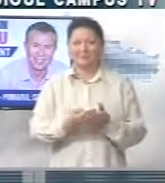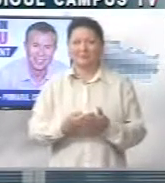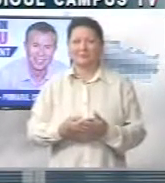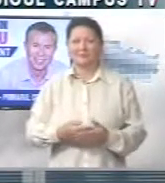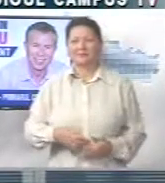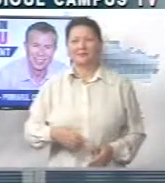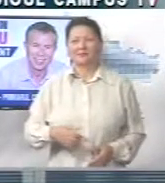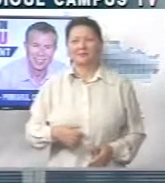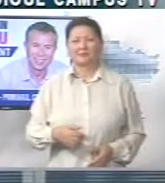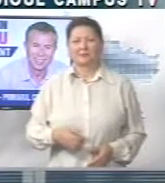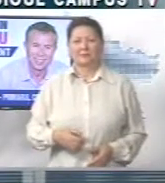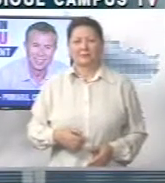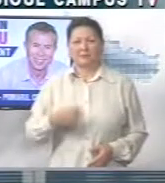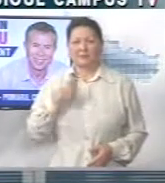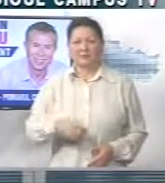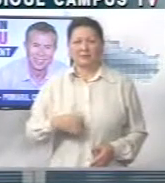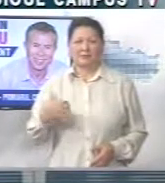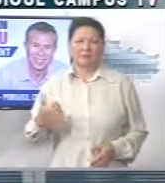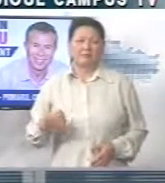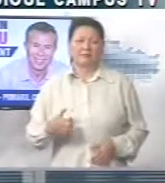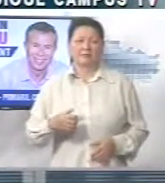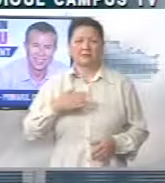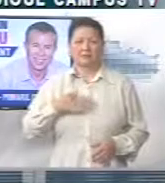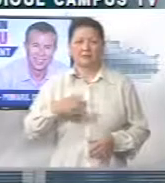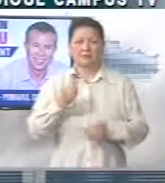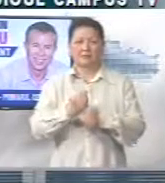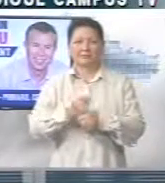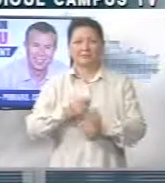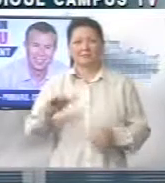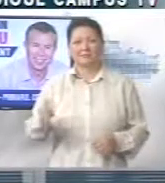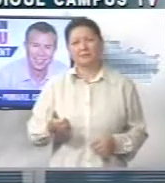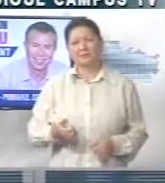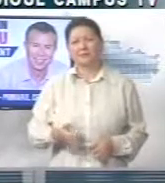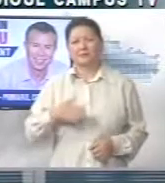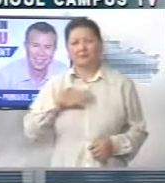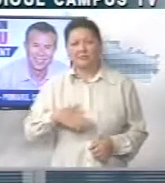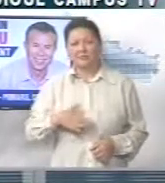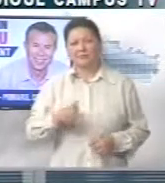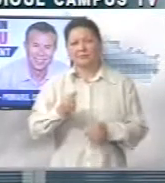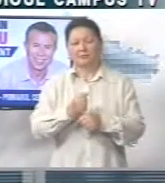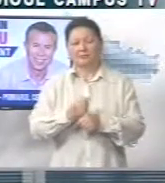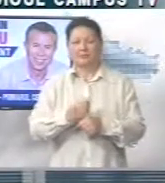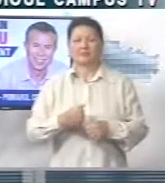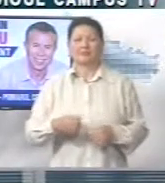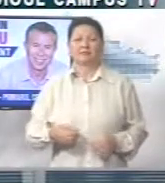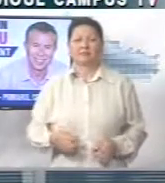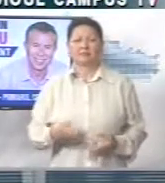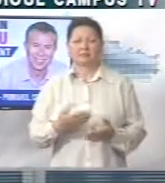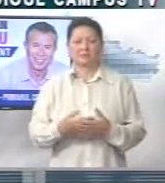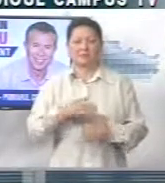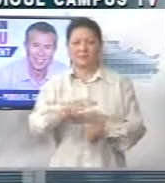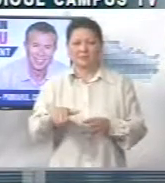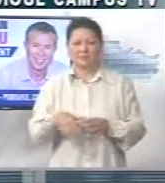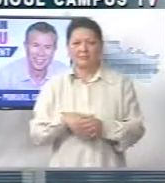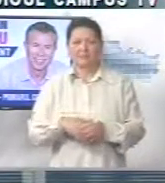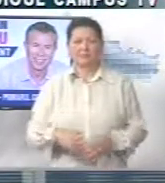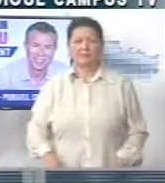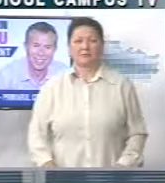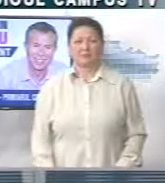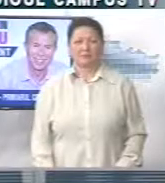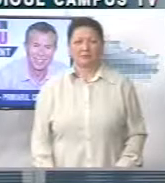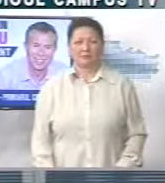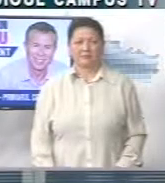și care vor să facă ceva pentru familiile dumnealor și pentru viitorul copiilor. Și m-am gândit la această,